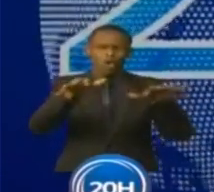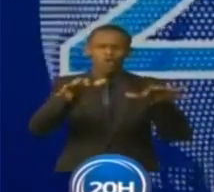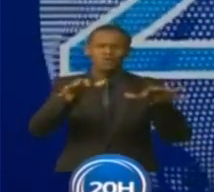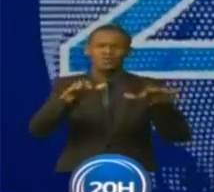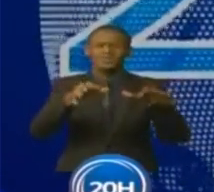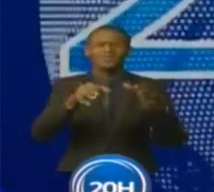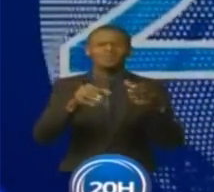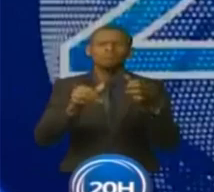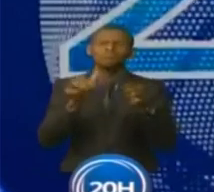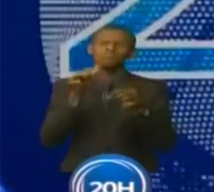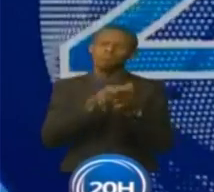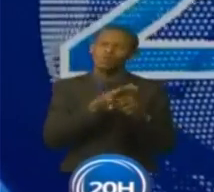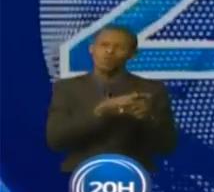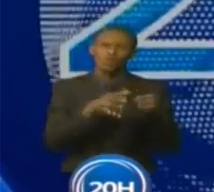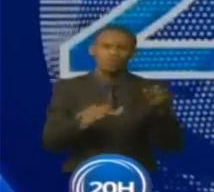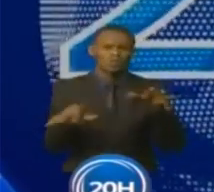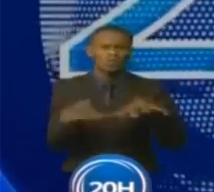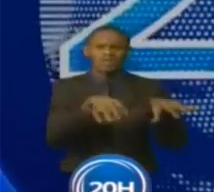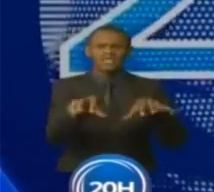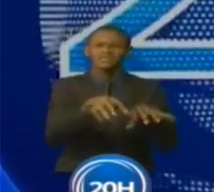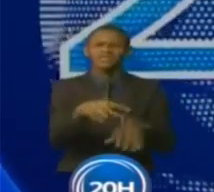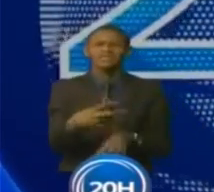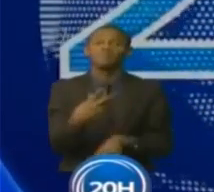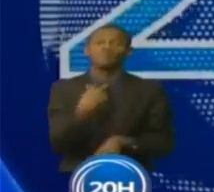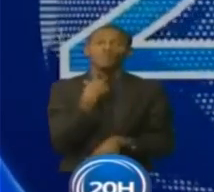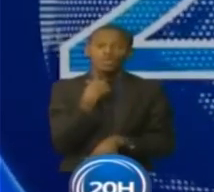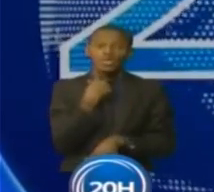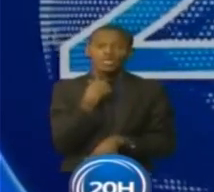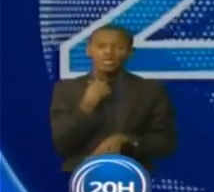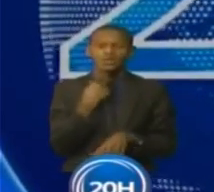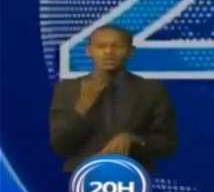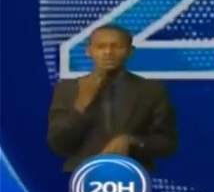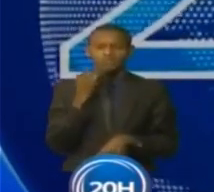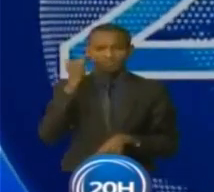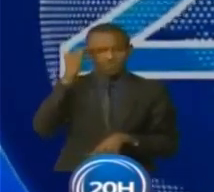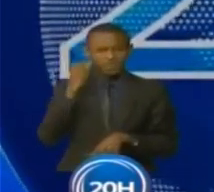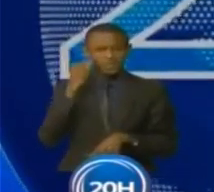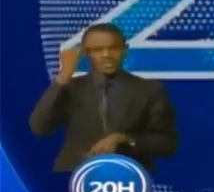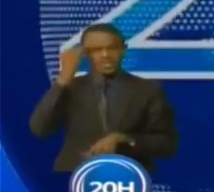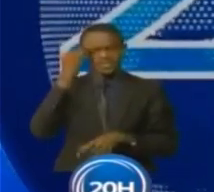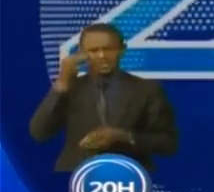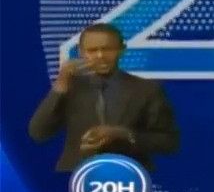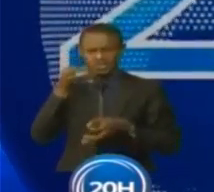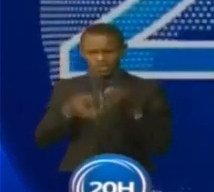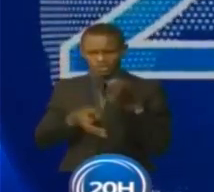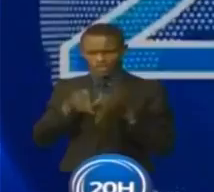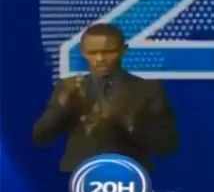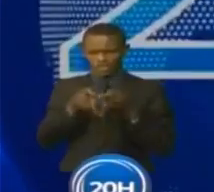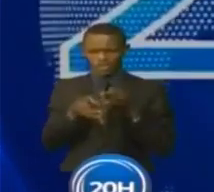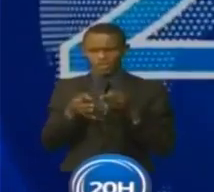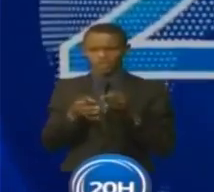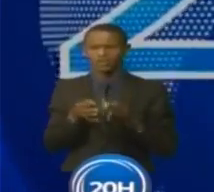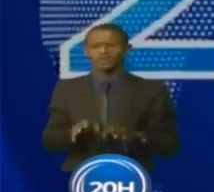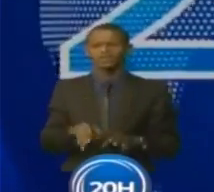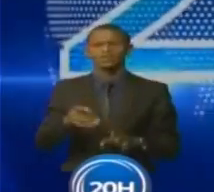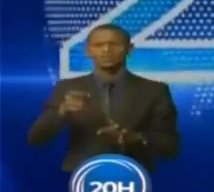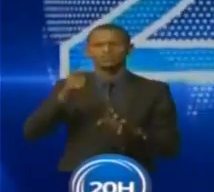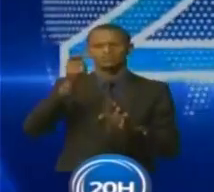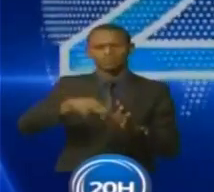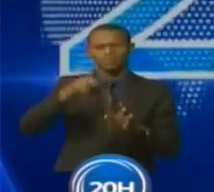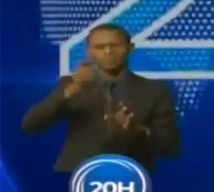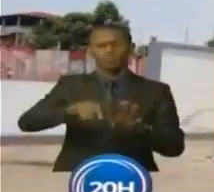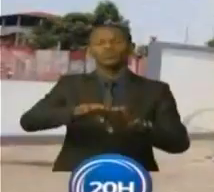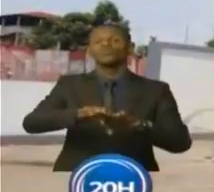de la Justice et garde des Sceaux qui a procédé à l'ouverture de la 12e réunion du conseil d'administration. Un reportage de Joël